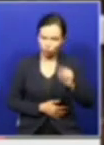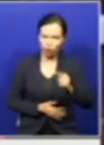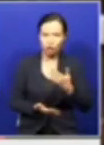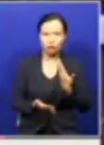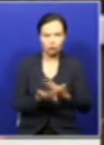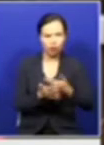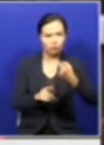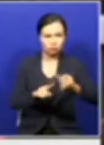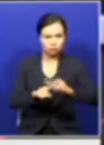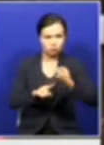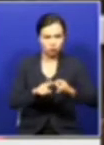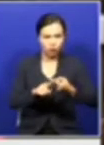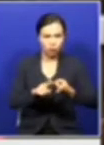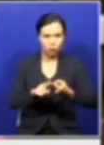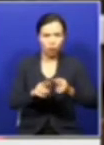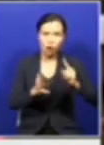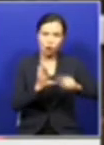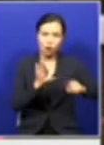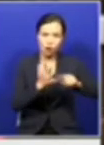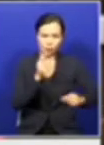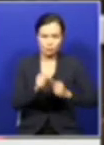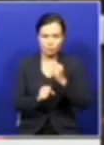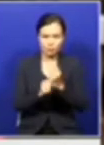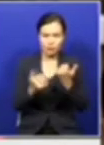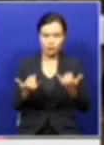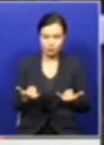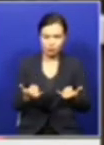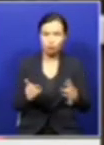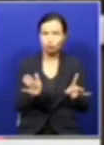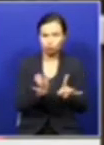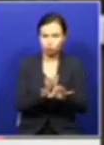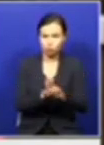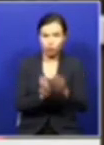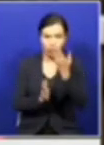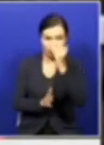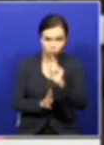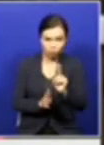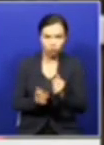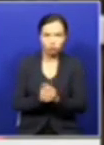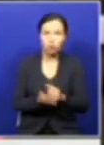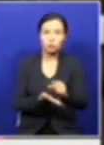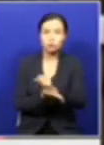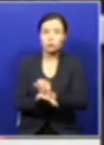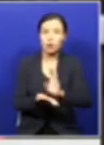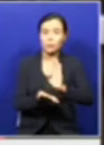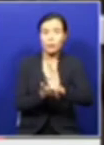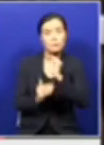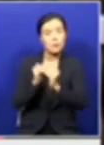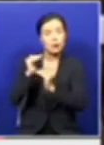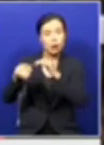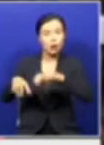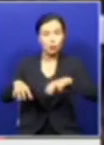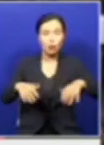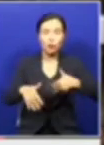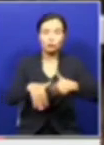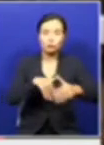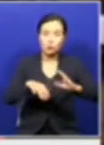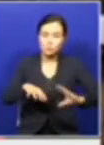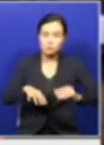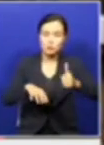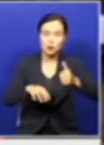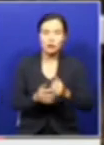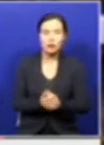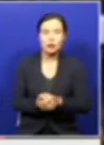าไปจนถึงสิ้นปีไม่ว่าจะไปในส่วนของสถาบันพัฒนาองค์กรชุมชนเมืองหรือว่า